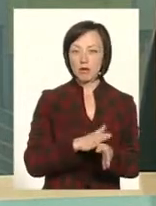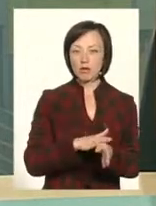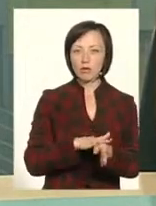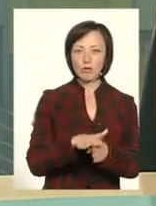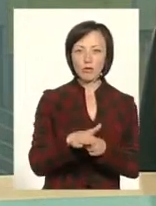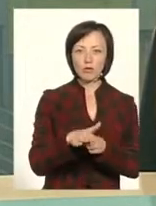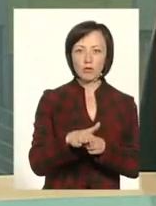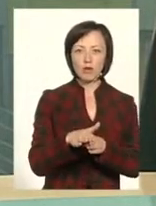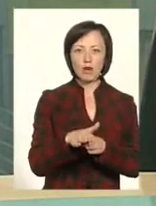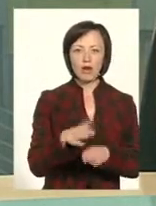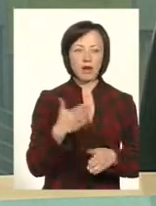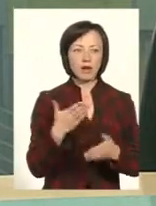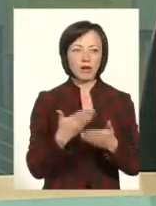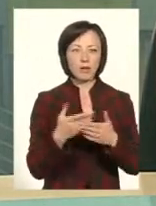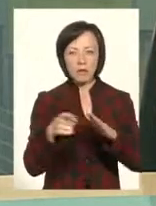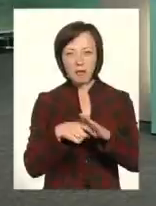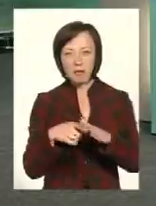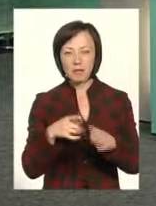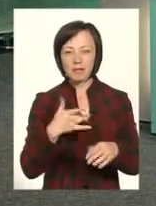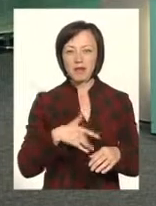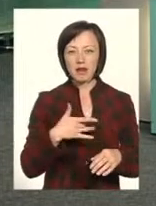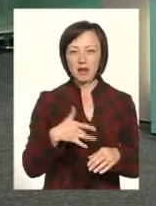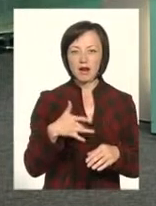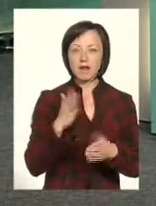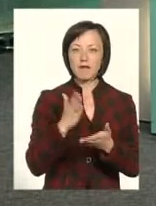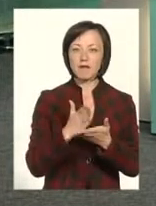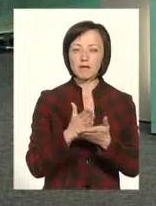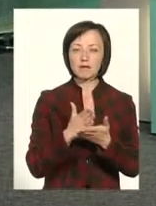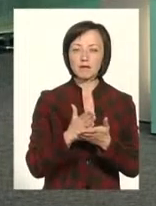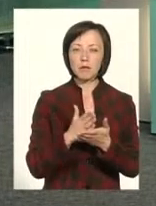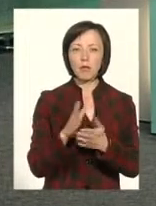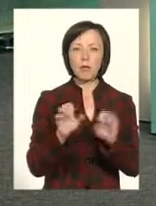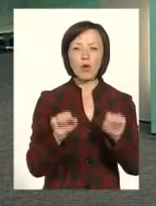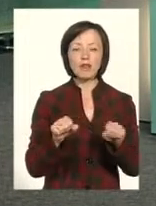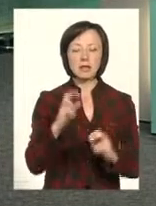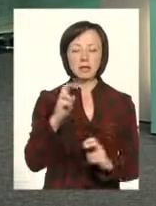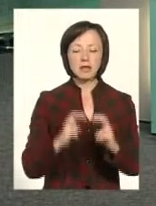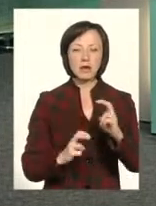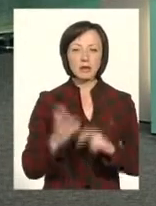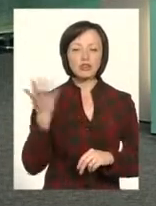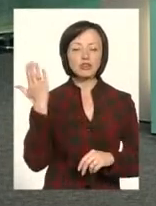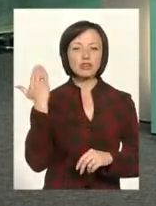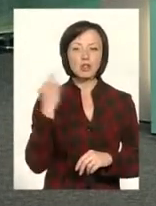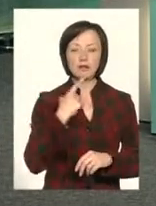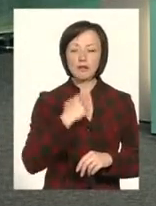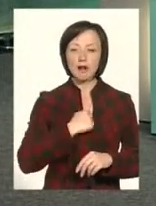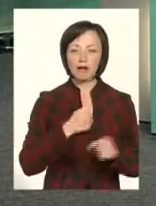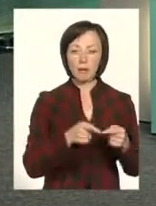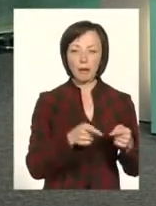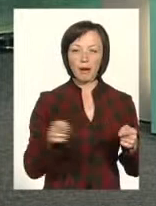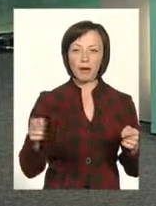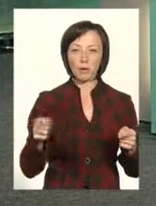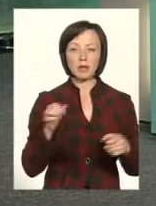сателітів, маємо все-таки той потенціал, який був підприємство ще з радянського періоду,